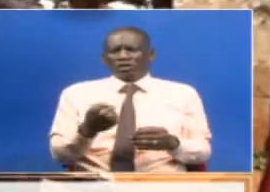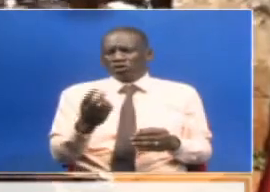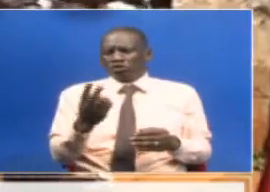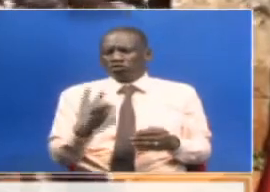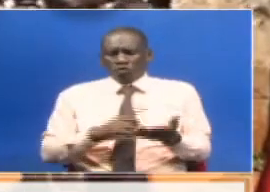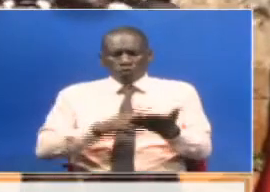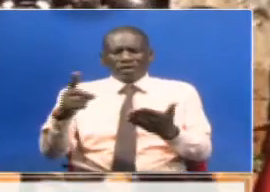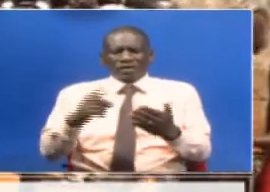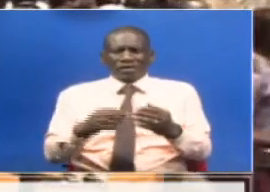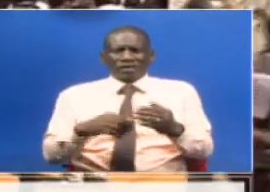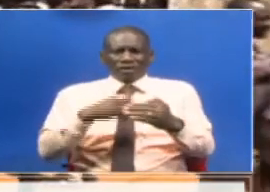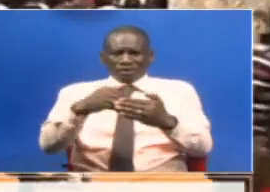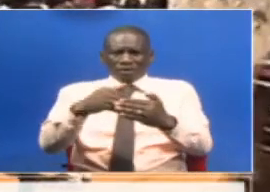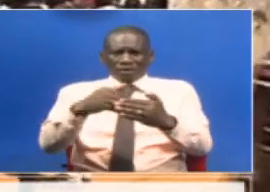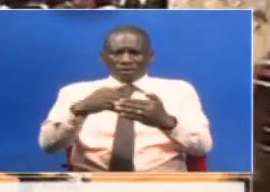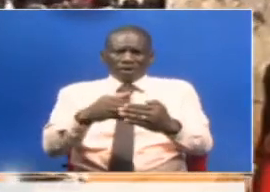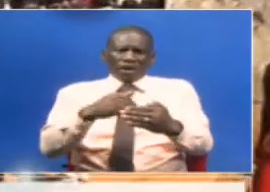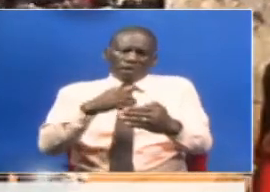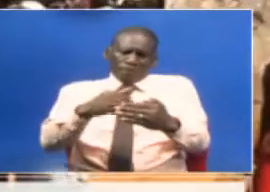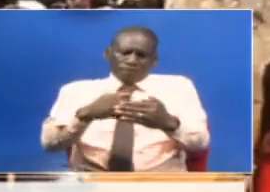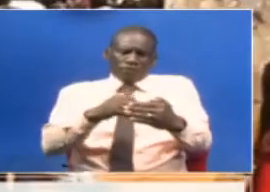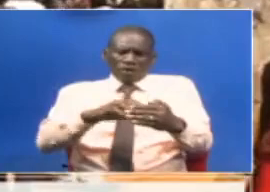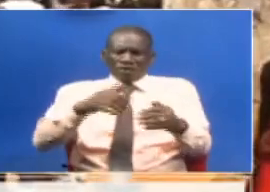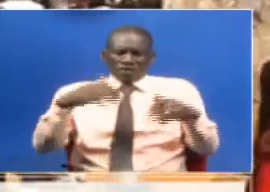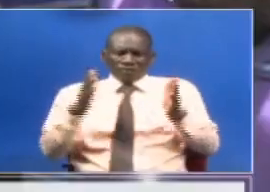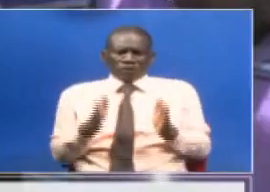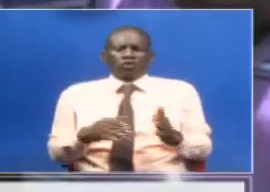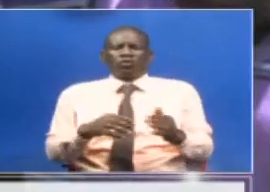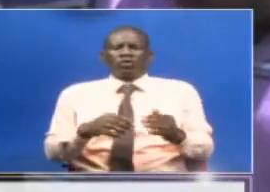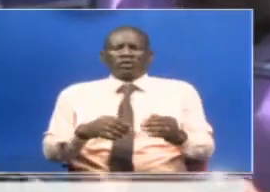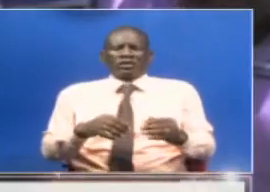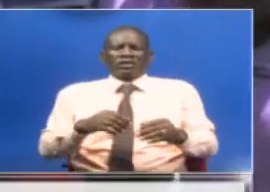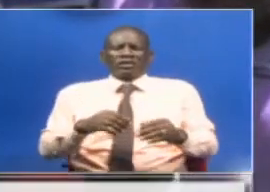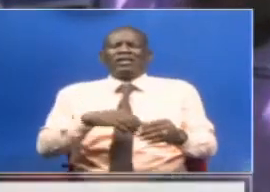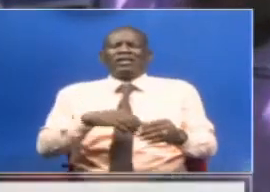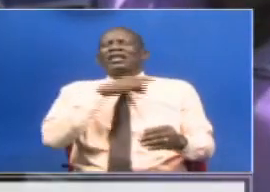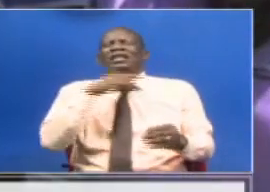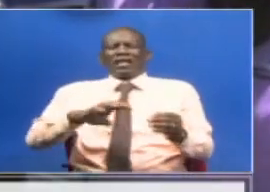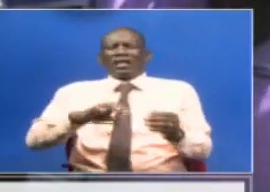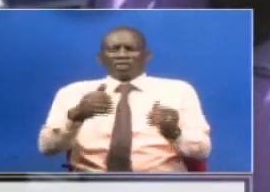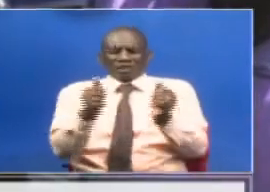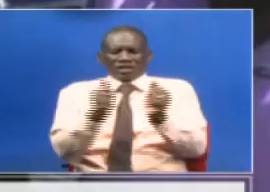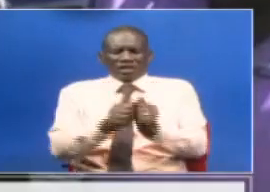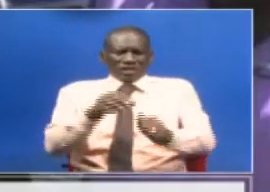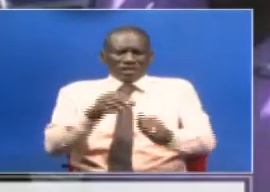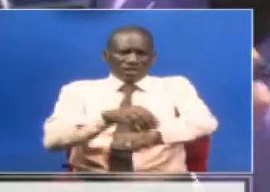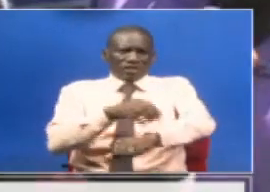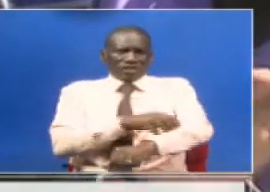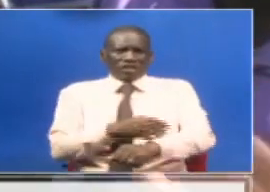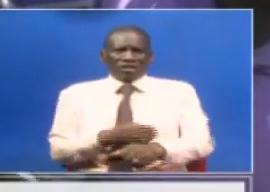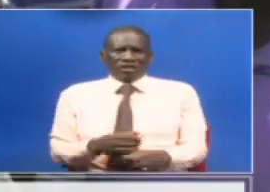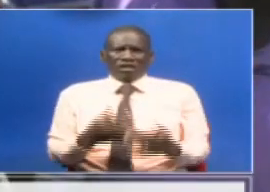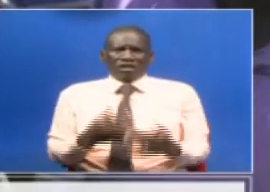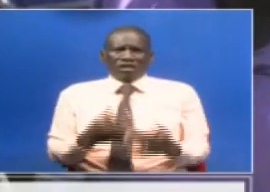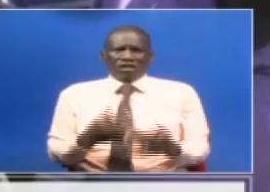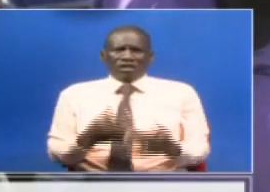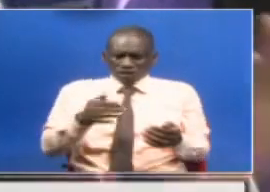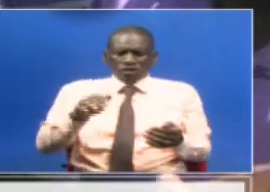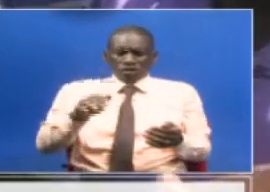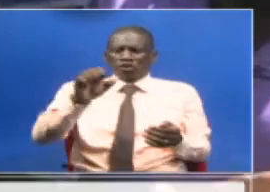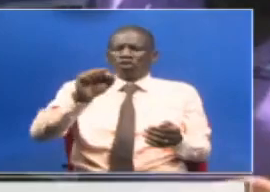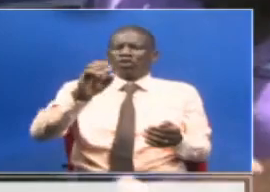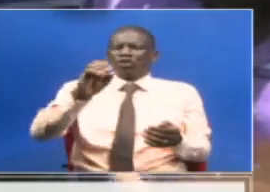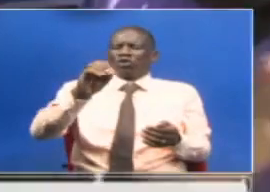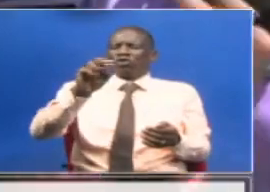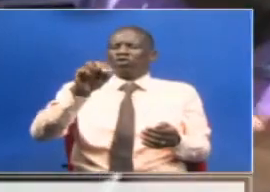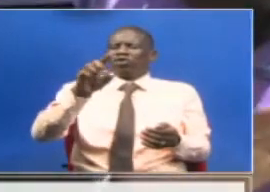mtu mmoja alifariki na wengine 10 kujeruhiwa. Tunaona kama ni Somalia hapa Sondu. Sasa tunaomba serikali walinde